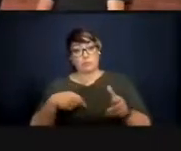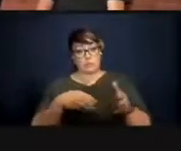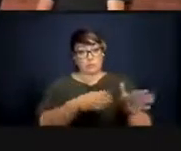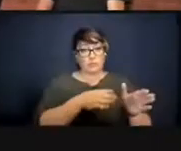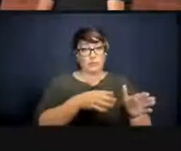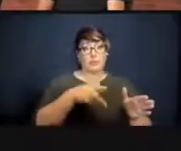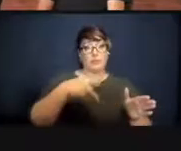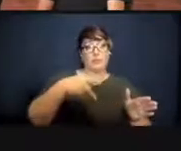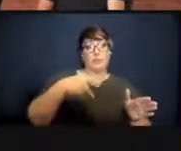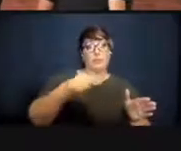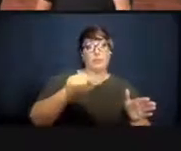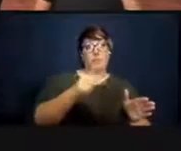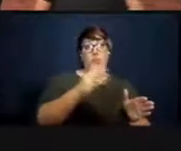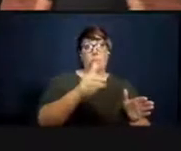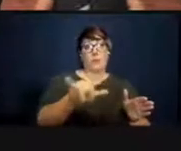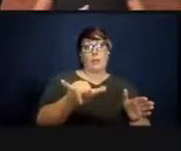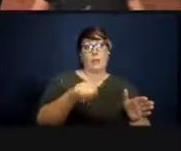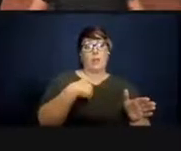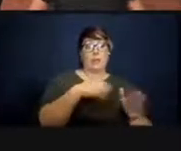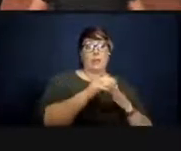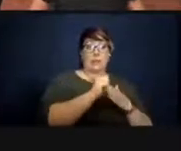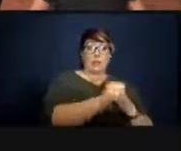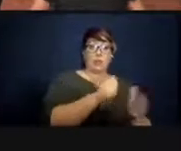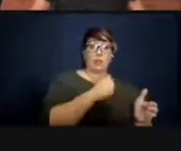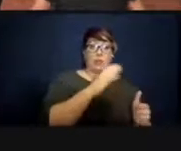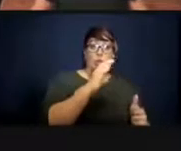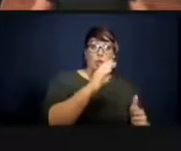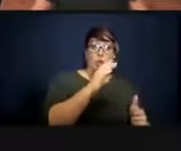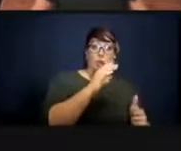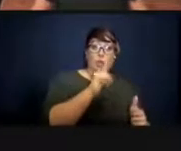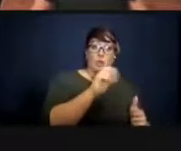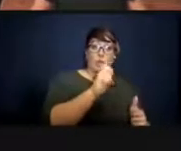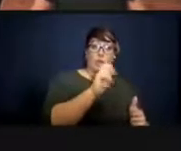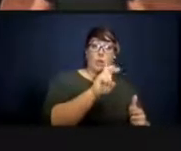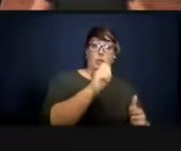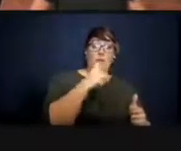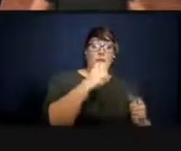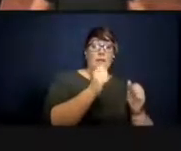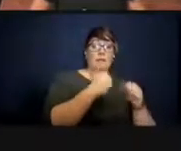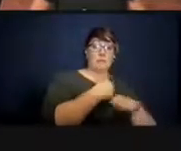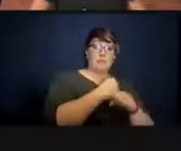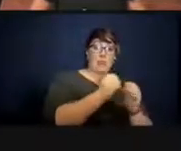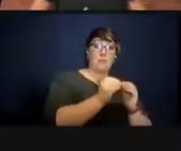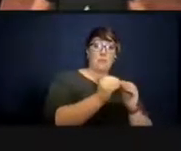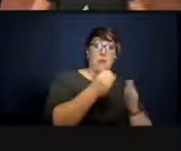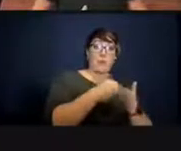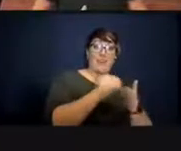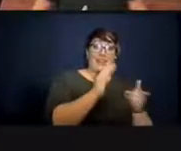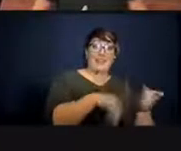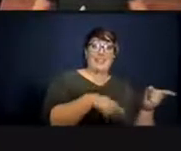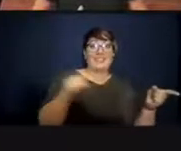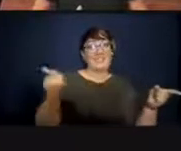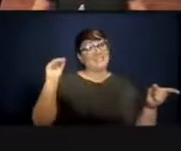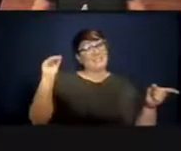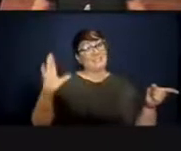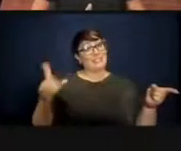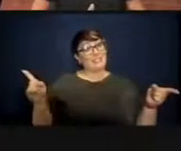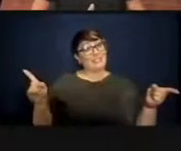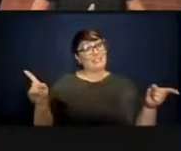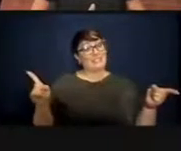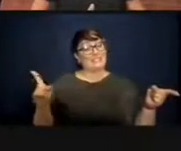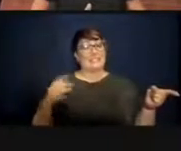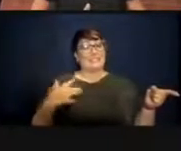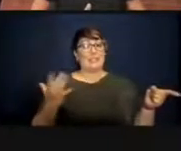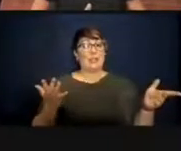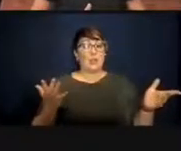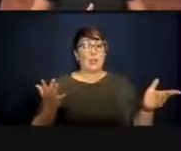katika pathway hii ambayo inaweza kukufikisha katika kazi ambayo ina pesa